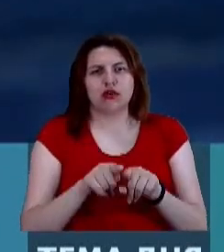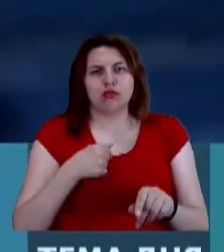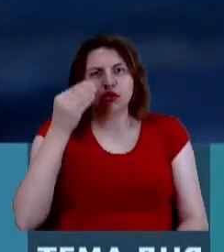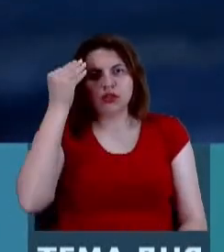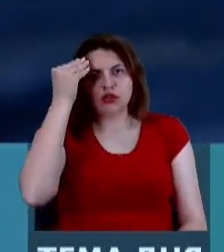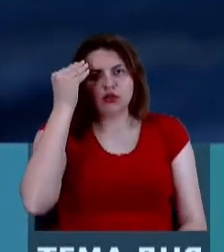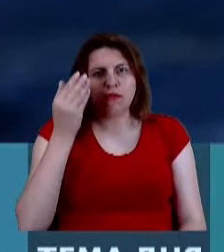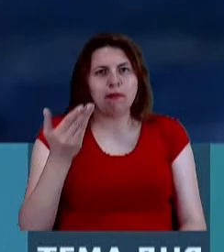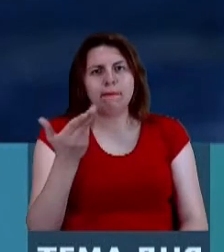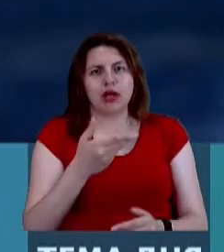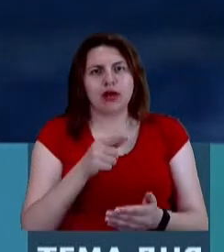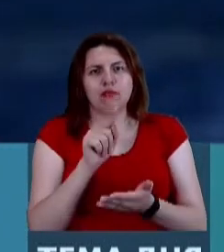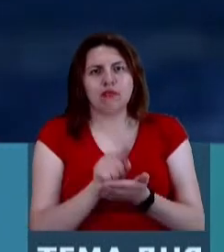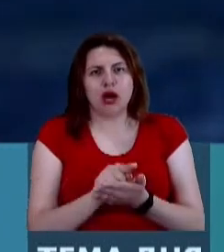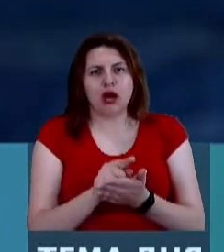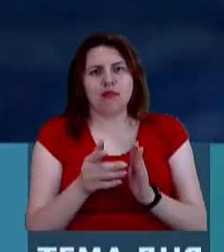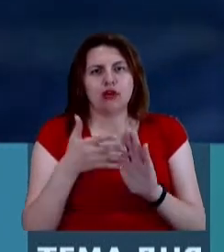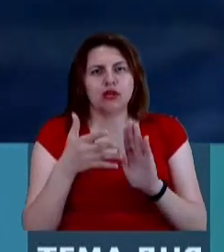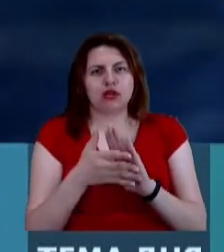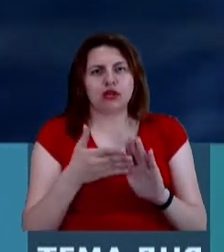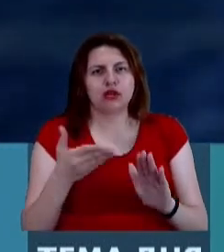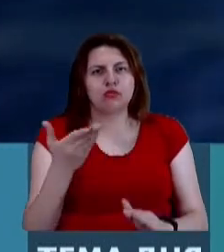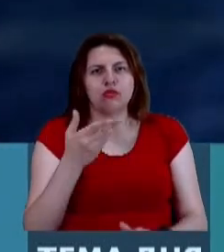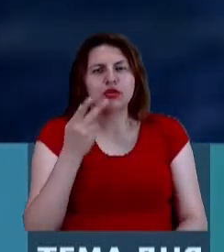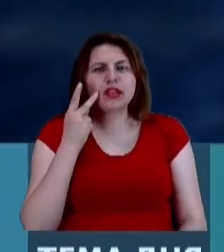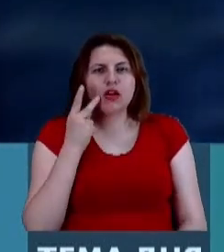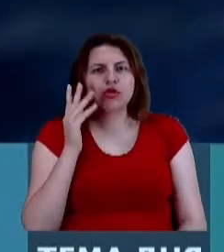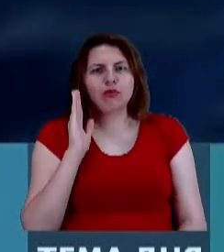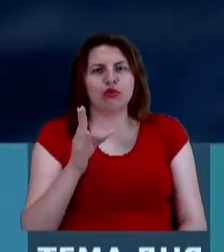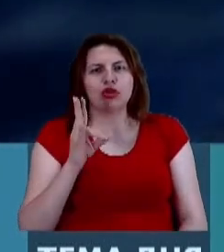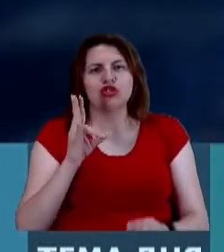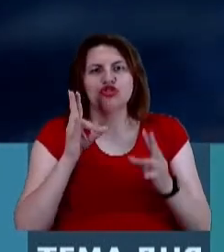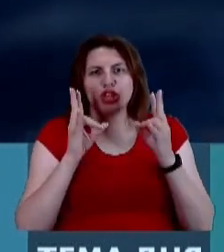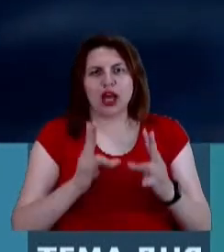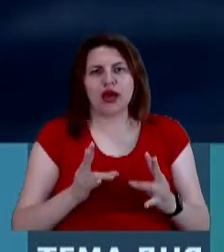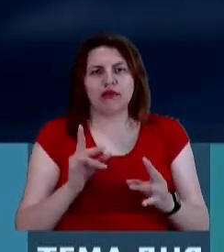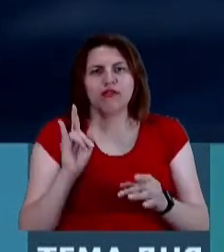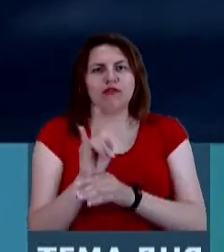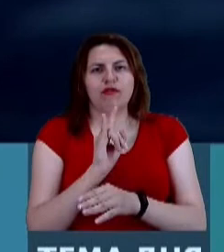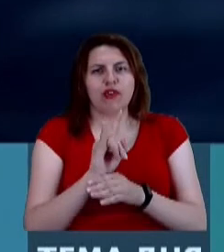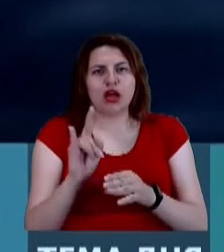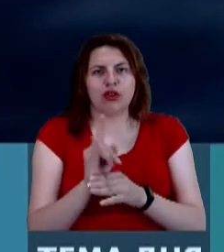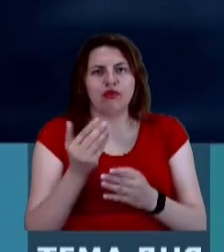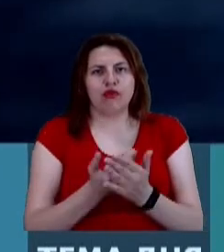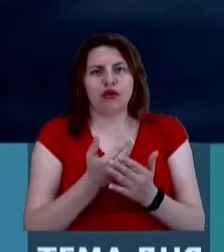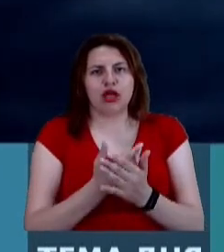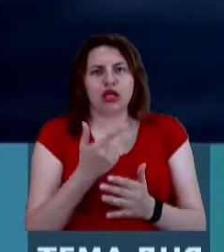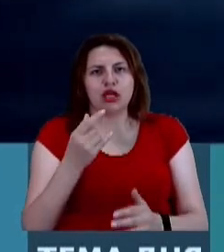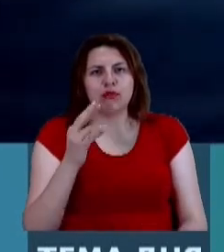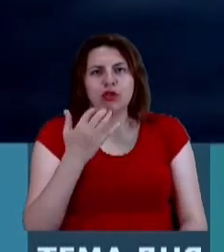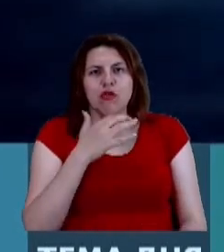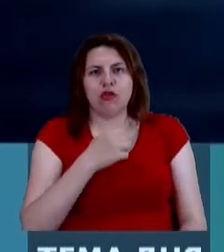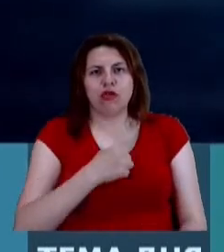маємо розуміти, що ми завжди будемо жертвами якихось фейкових новин і гібридної агресії, доки ми